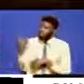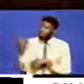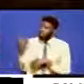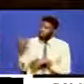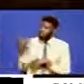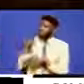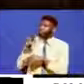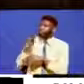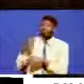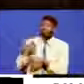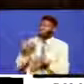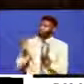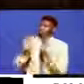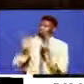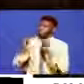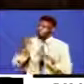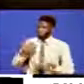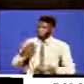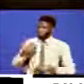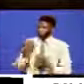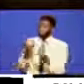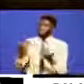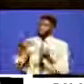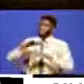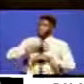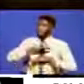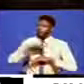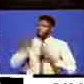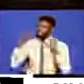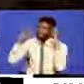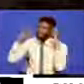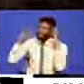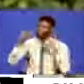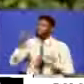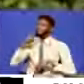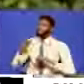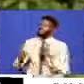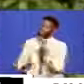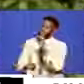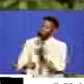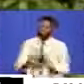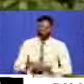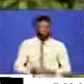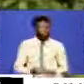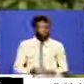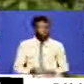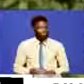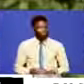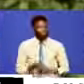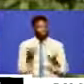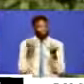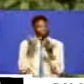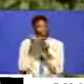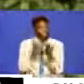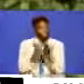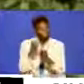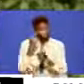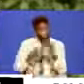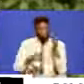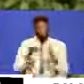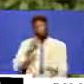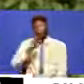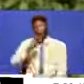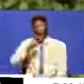wenyewe walitosha kulinda roho. Siwezi kuliwa roho na mtoto wa mwingine. Sasa hivi tuna kipindi kinaitwa Maisha Pakacha ambacho